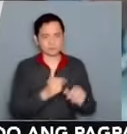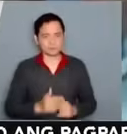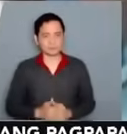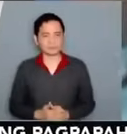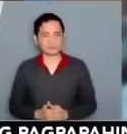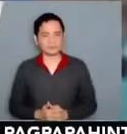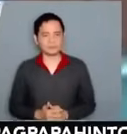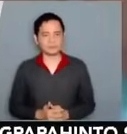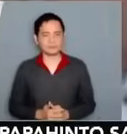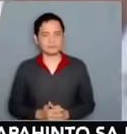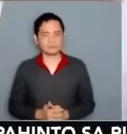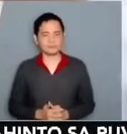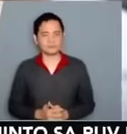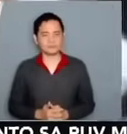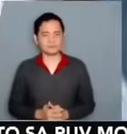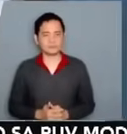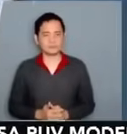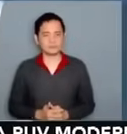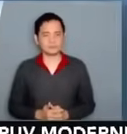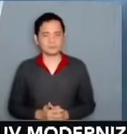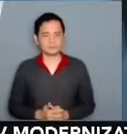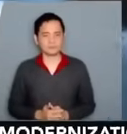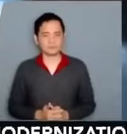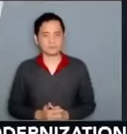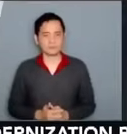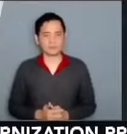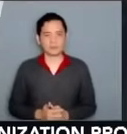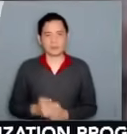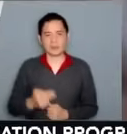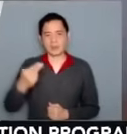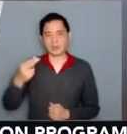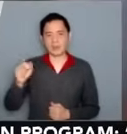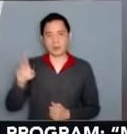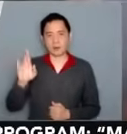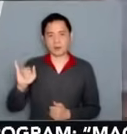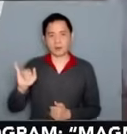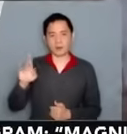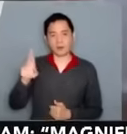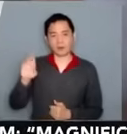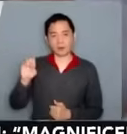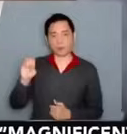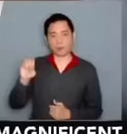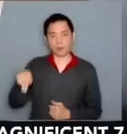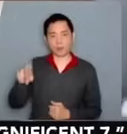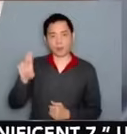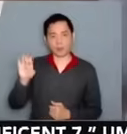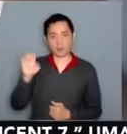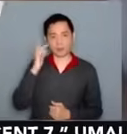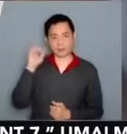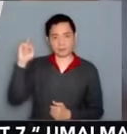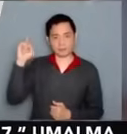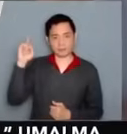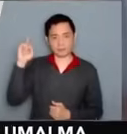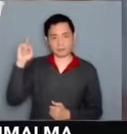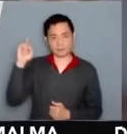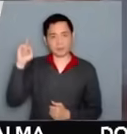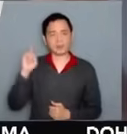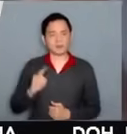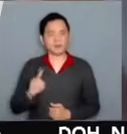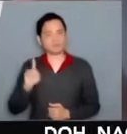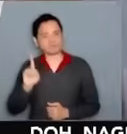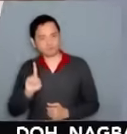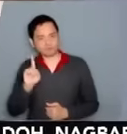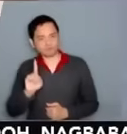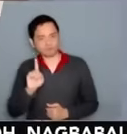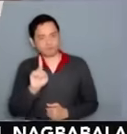Perez Sa pagharap ni Attorney Harry roque sa pagdinig ng camara tungkol sa mga Pogo inusisa siya kaugnay sa bahay sa